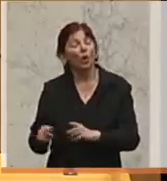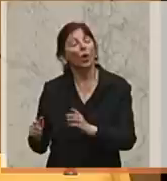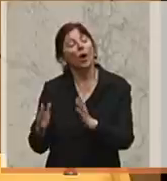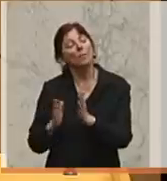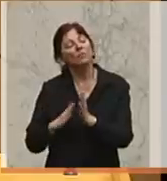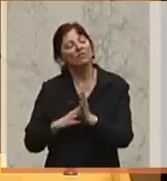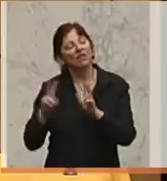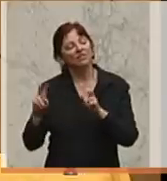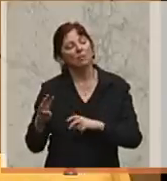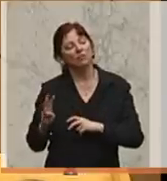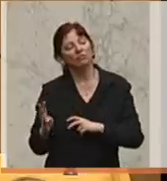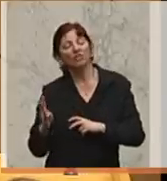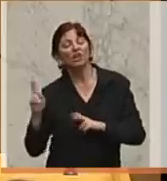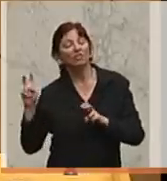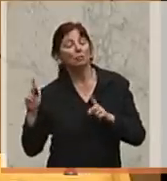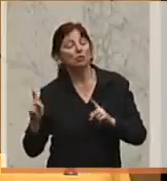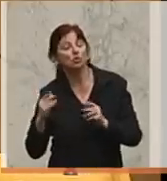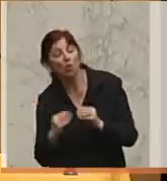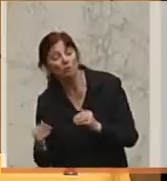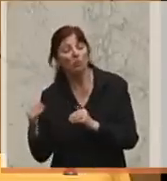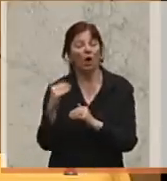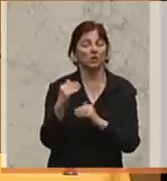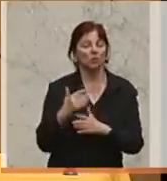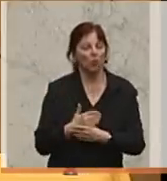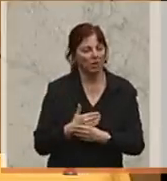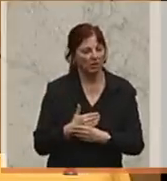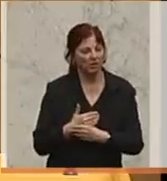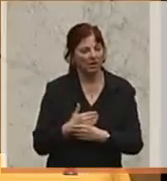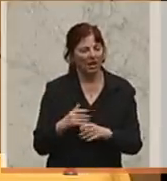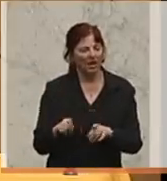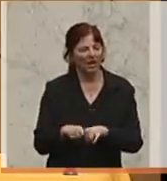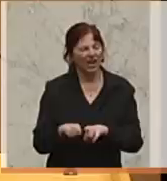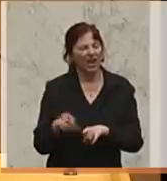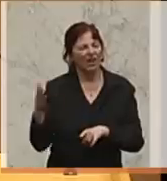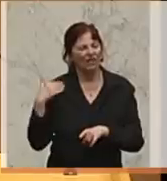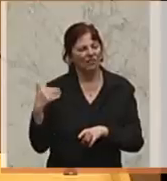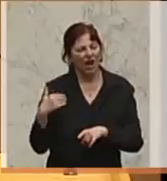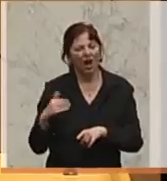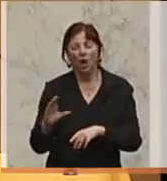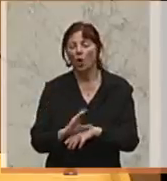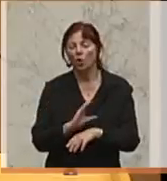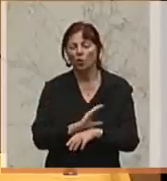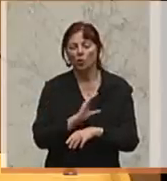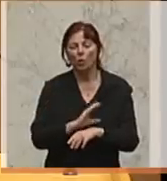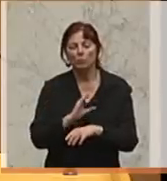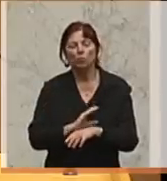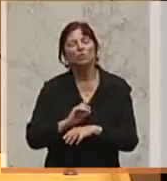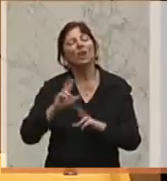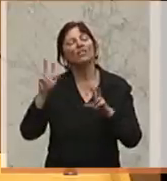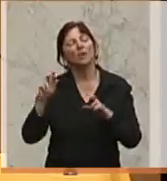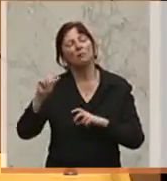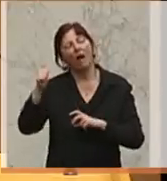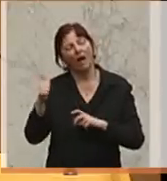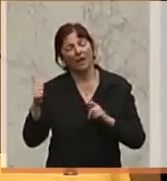wird. Es mussten sogar heruntergefahren werden die Rechner zum Beweisthema 1. Dazu gibt es